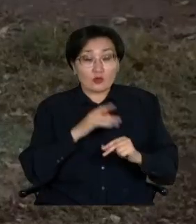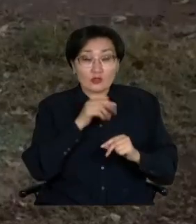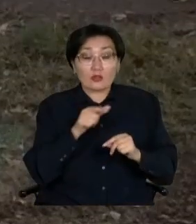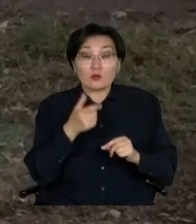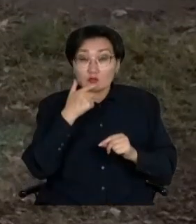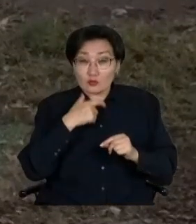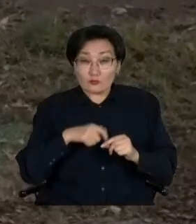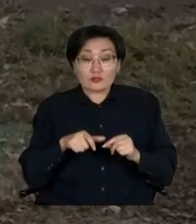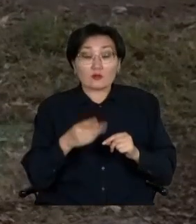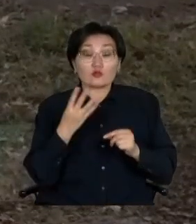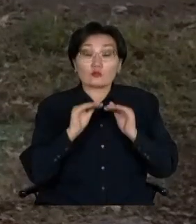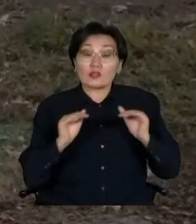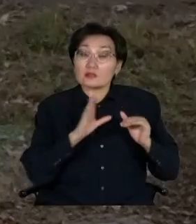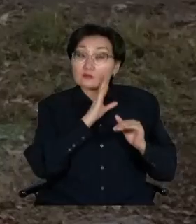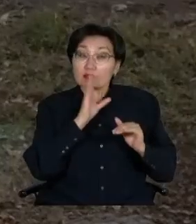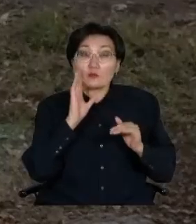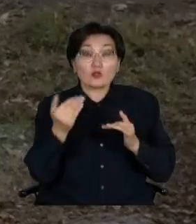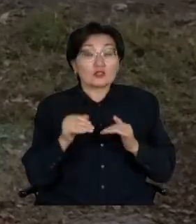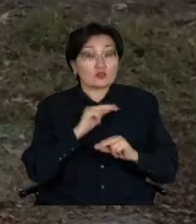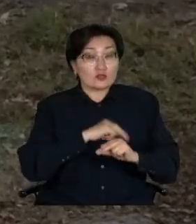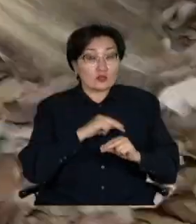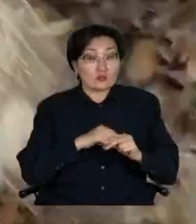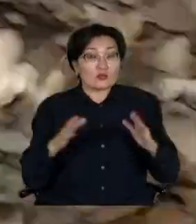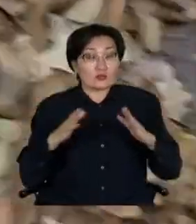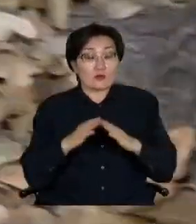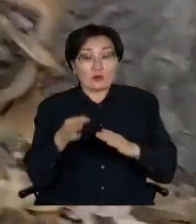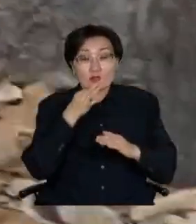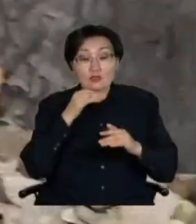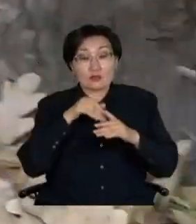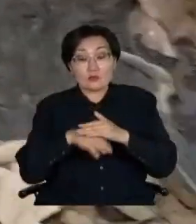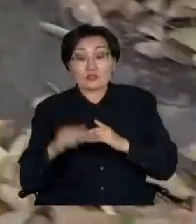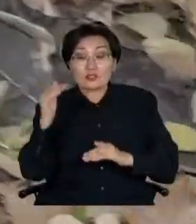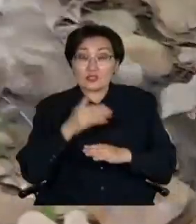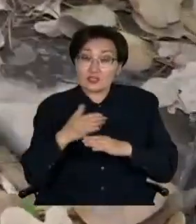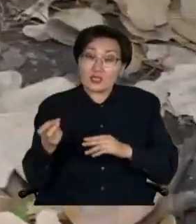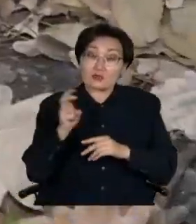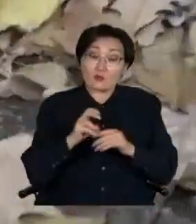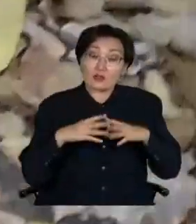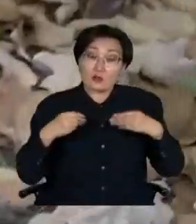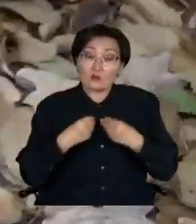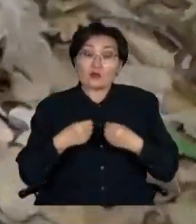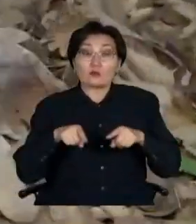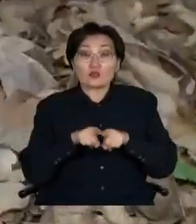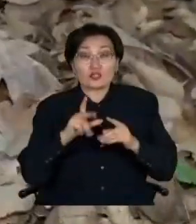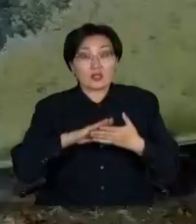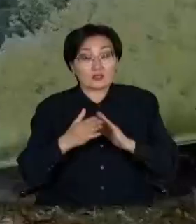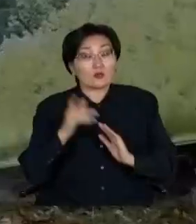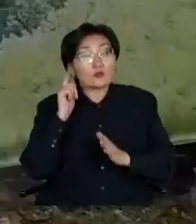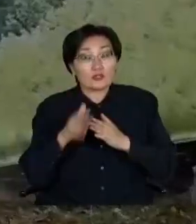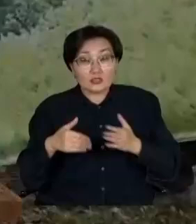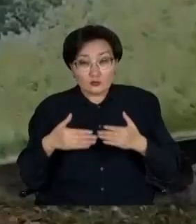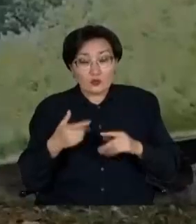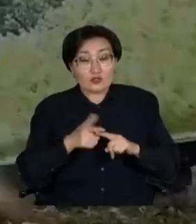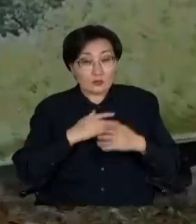Дина Мұнарбаева 4 баланың анасы. Ол жұмысқа үйден ерте кетіп, кеш келсе де, отбасының бұл жағдайға түсіністікпен қарайтынына дәні